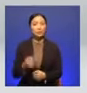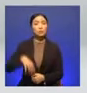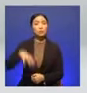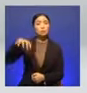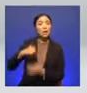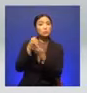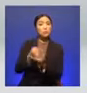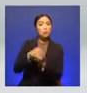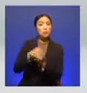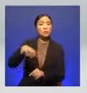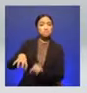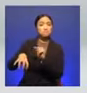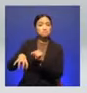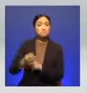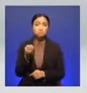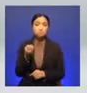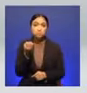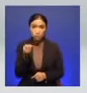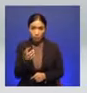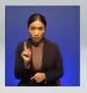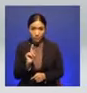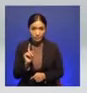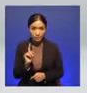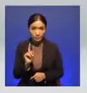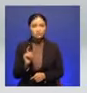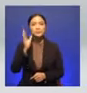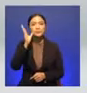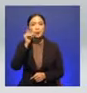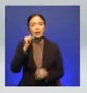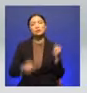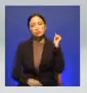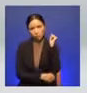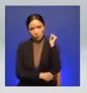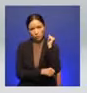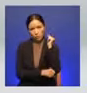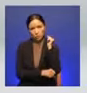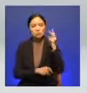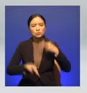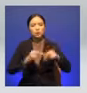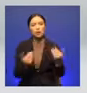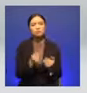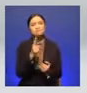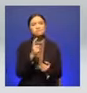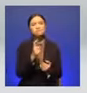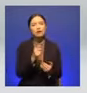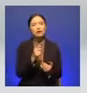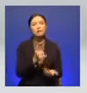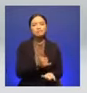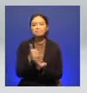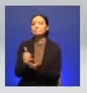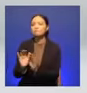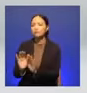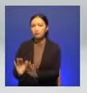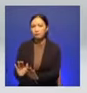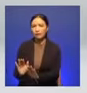ราะห์เนี่ยส่วนใหญ่เนี่ยจะเป็นพ่อแม่ที่ยากจนดูแลไม่ได้นะครับเอาม